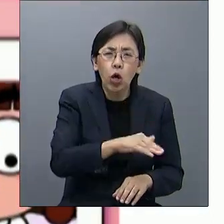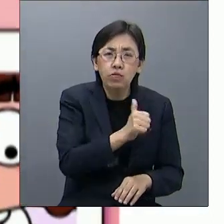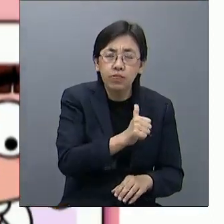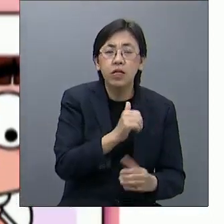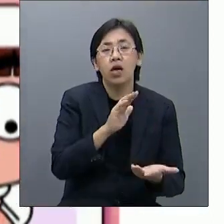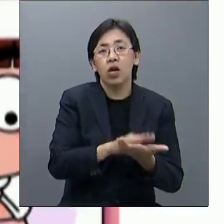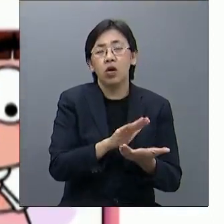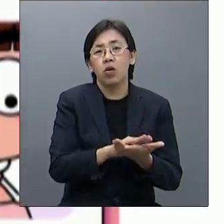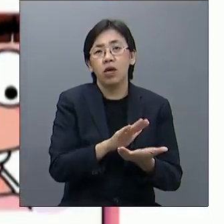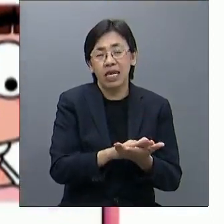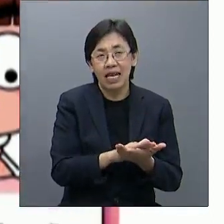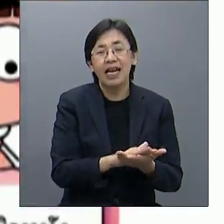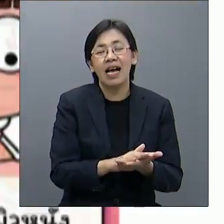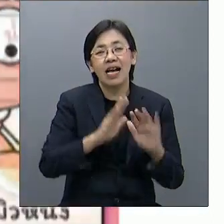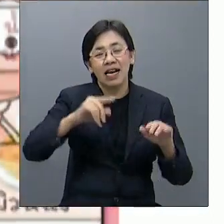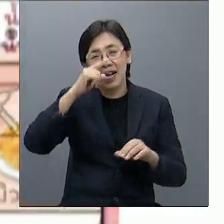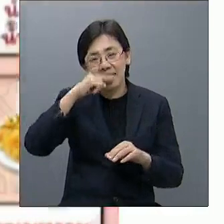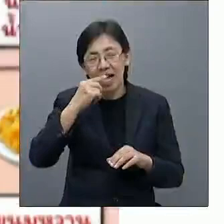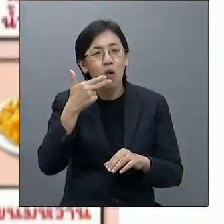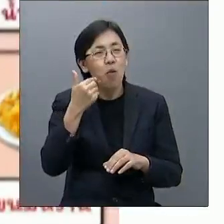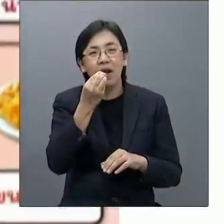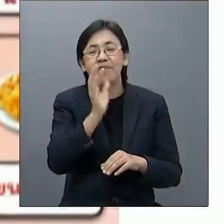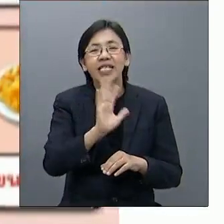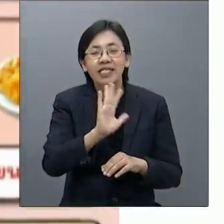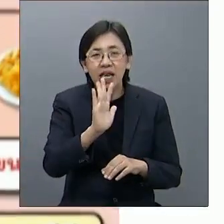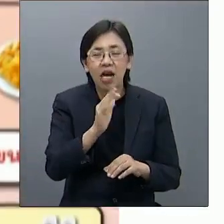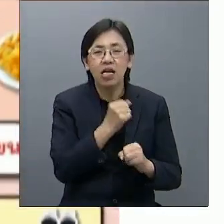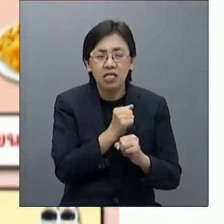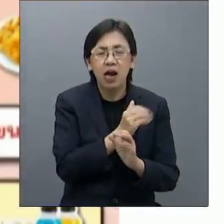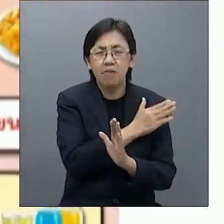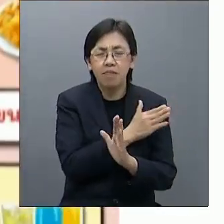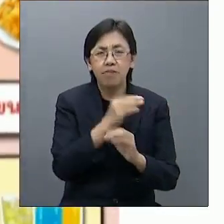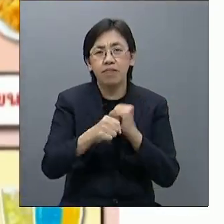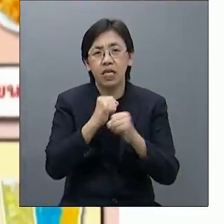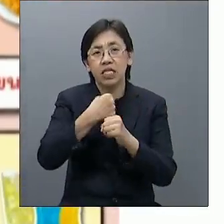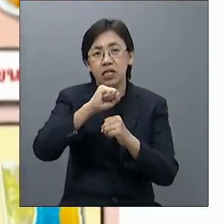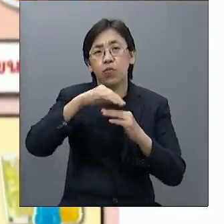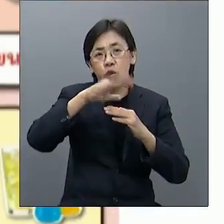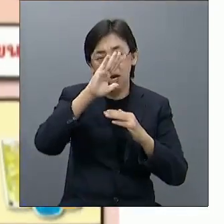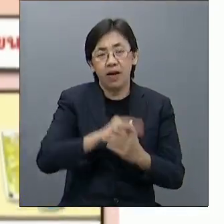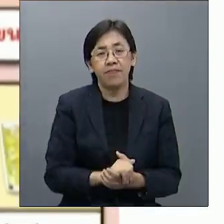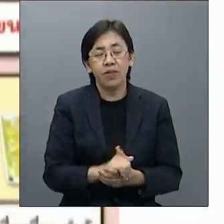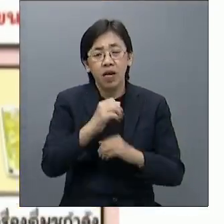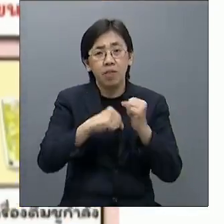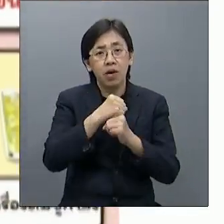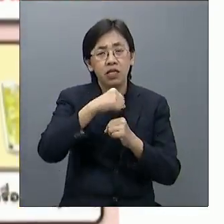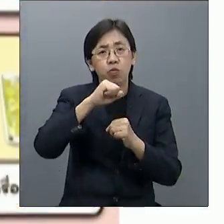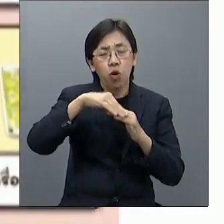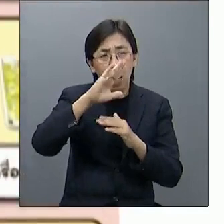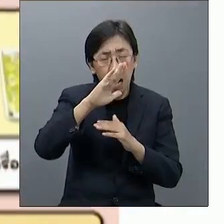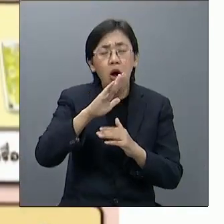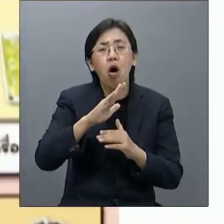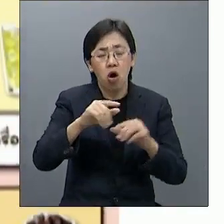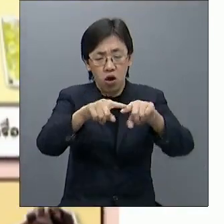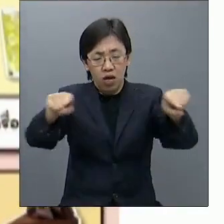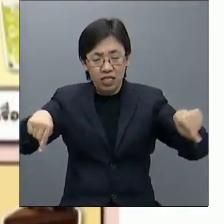โรงเรียนเด็กไทยไม่กินหวานเนี่ยค่ะมานานพอสมควรได้สัก10กว่าปีแล้วก็เริ่มมีการพูดถึงเรื่องของโรงอาหารอ่อนหว